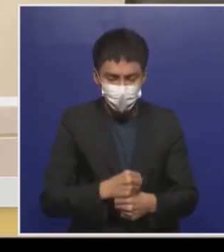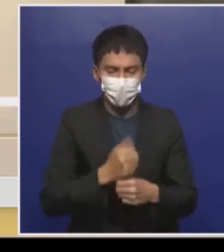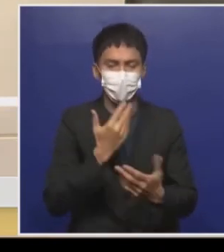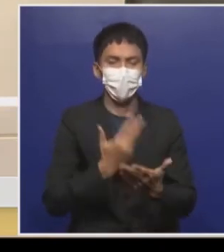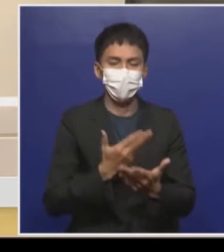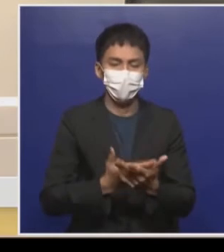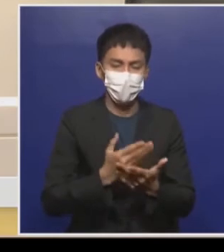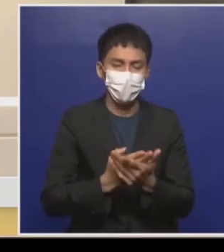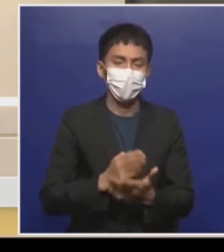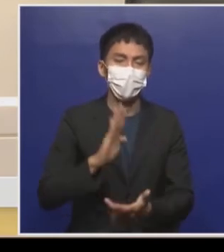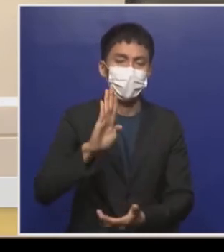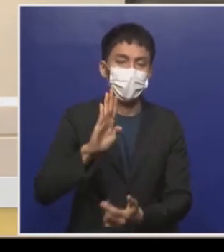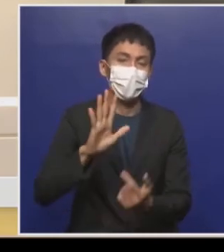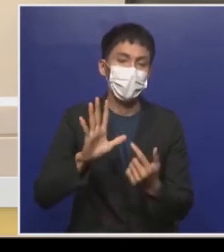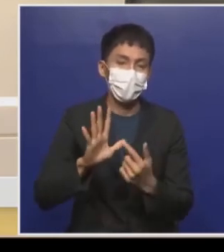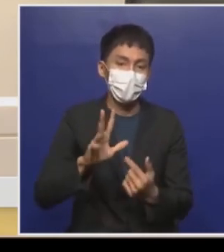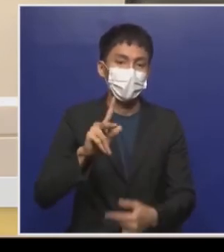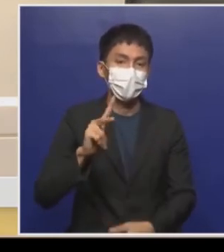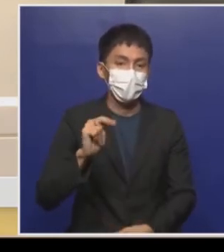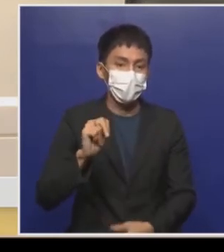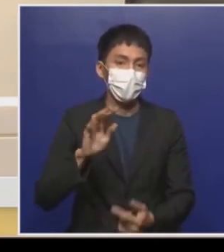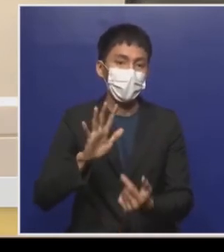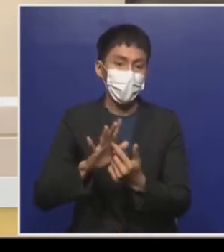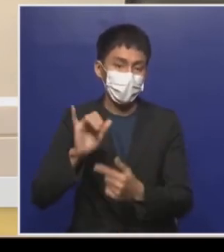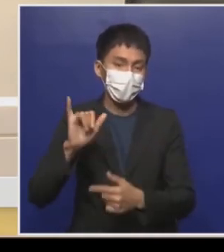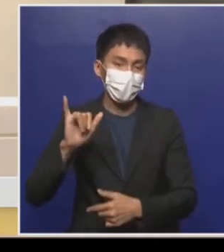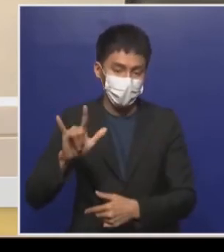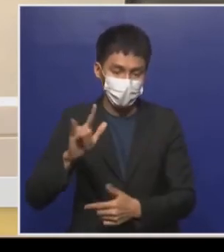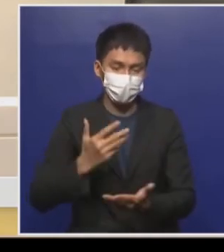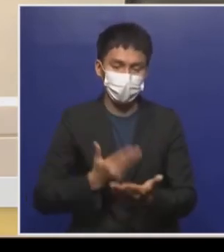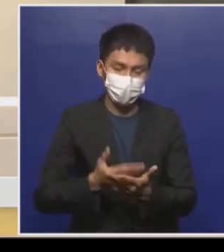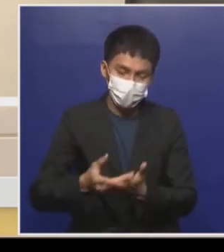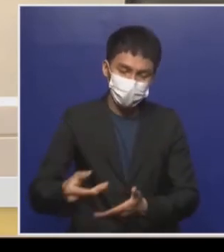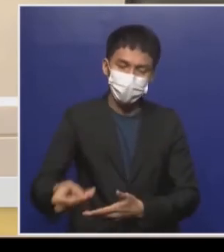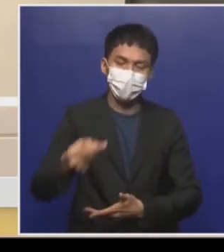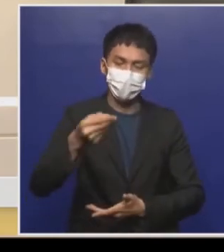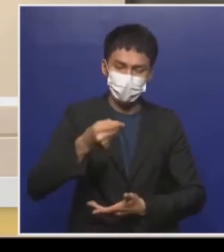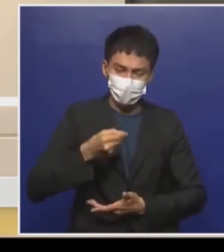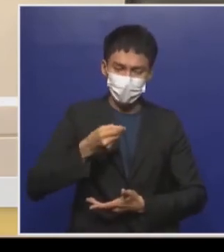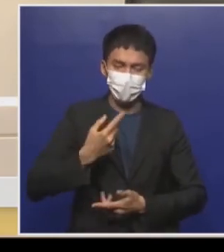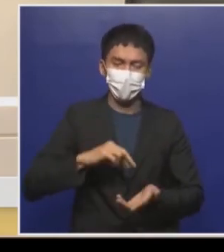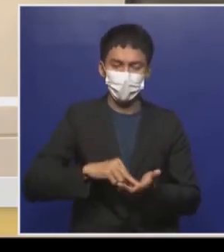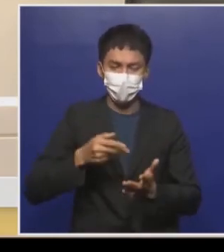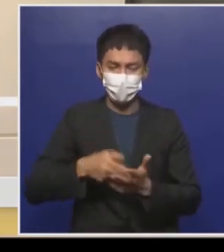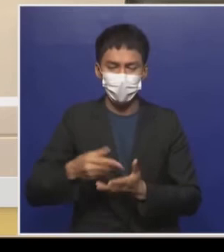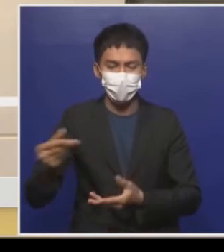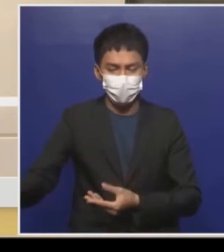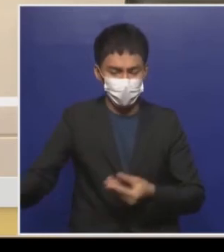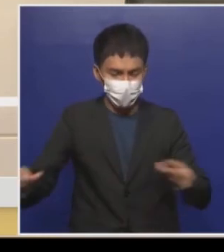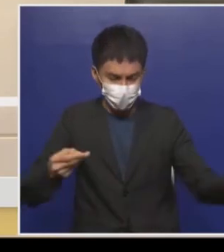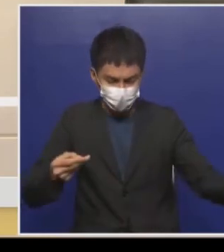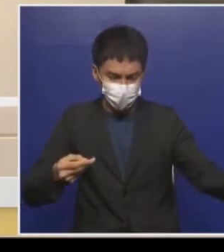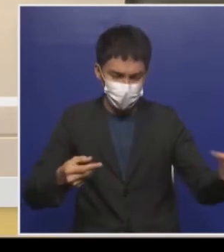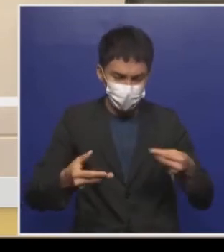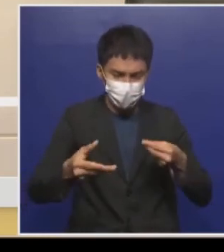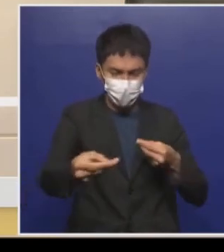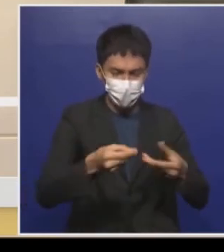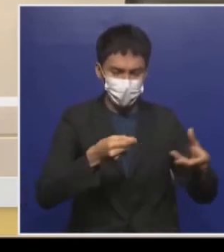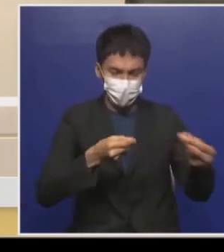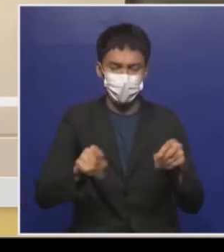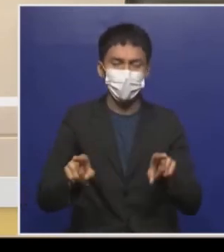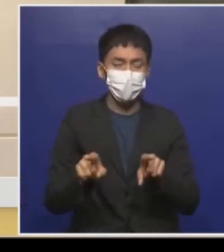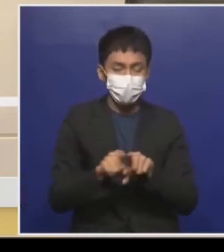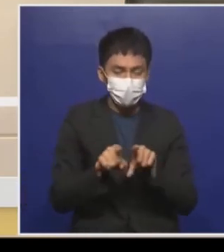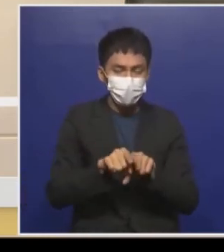บํณานประชาชนทท่านเสนอมานั้นเี่ยเสนอมาเกืบทกชบับเหมอนกบลอกกมาว่าให้ประชาชนนั้น